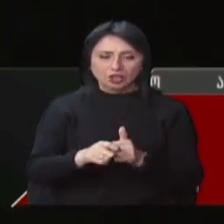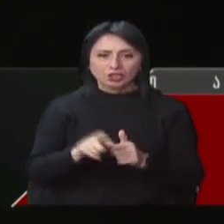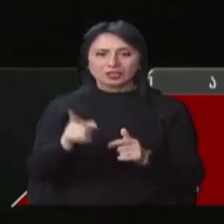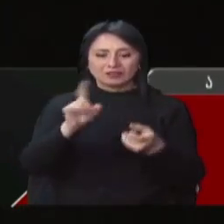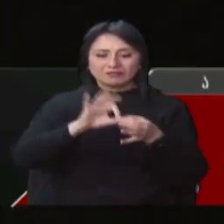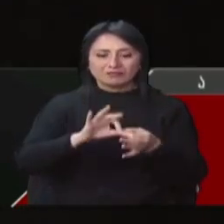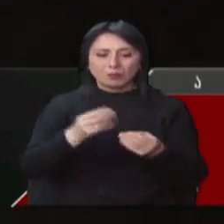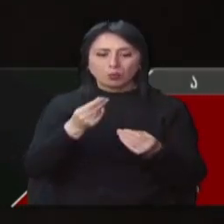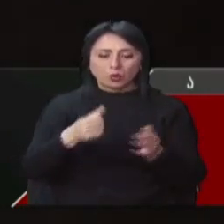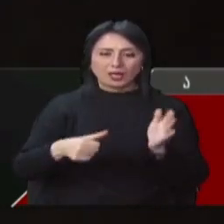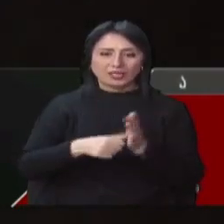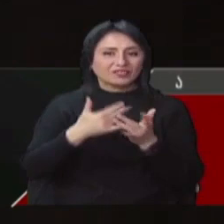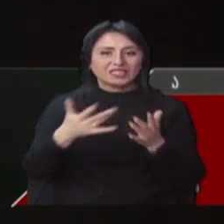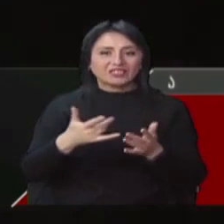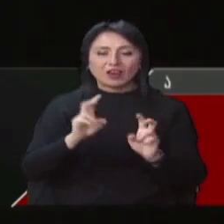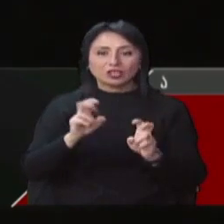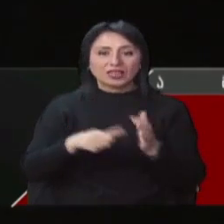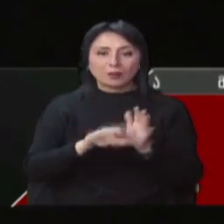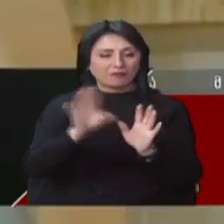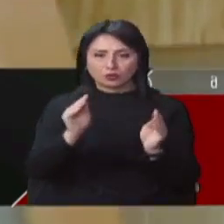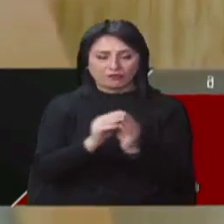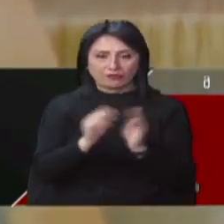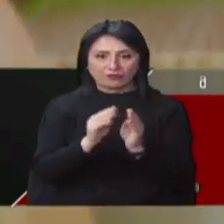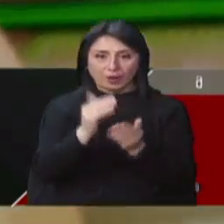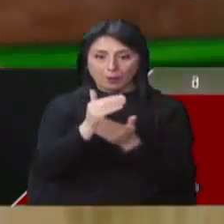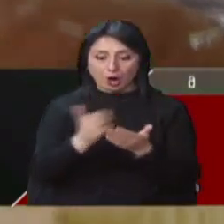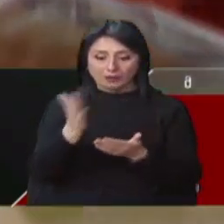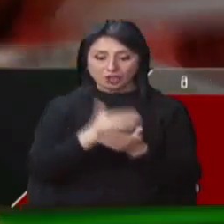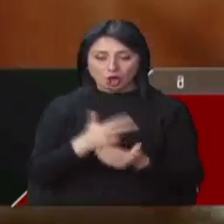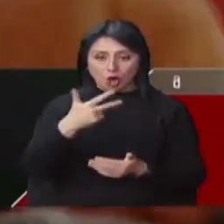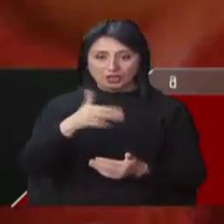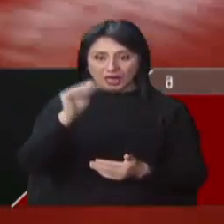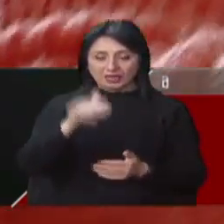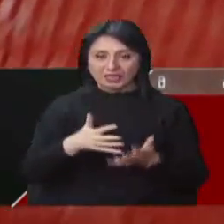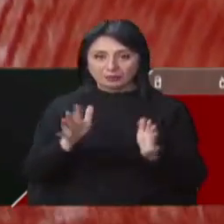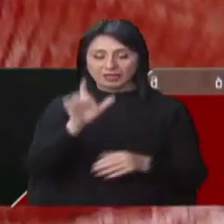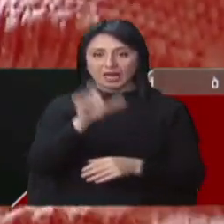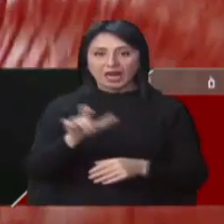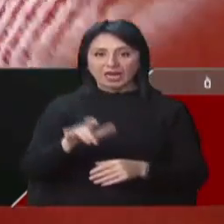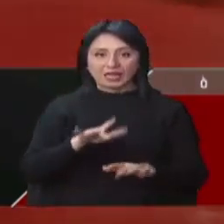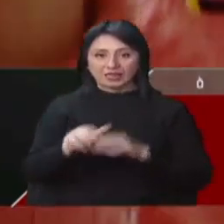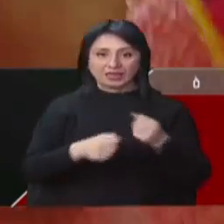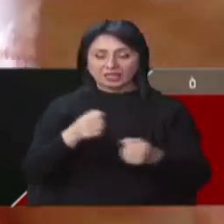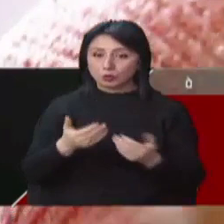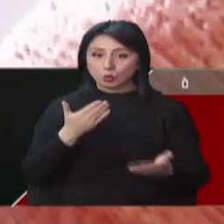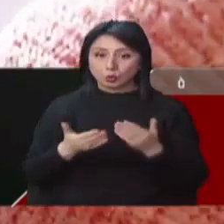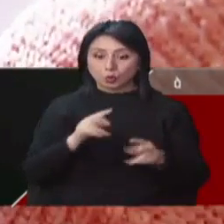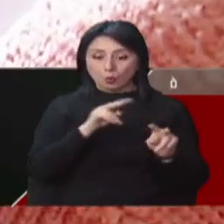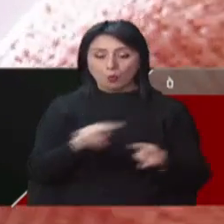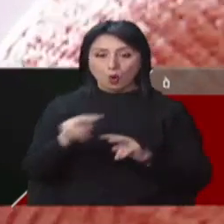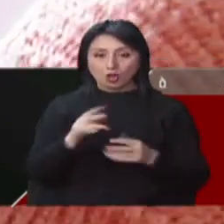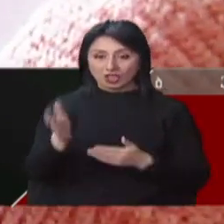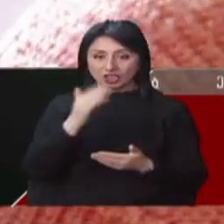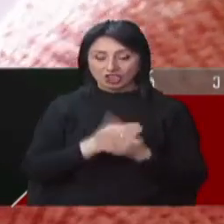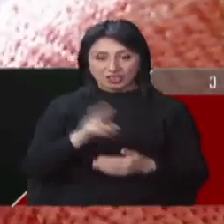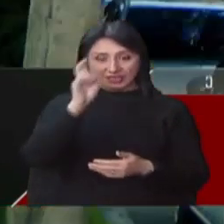მასზე მიბმული ფულადი და სხვა სახის დახმარება. პროგრამის შედეგად 30,000-ზე მეტი ადამიანი დასაქმდა, თუმცა მონიტორინგის